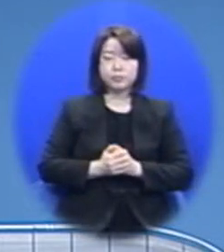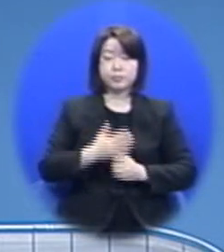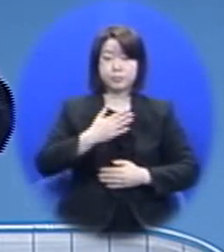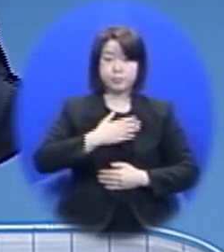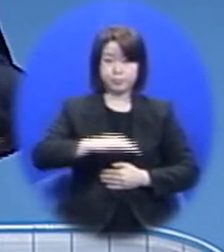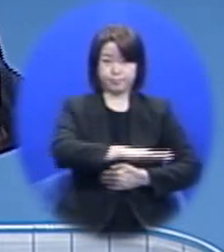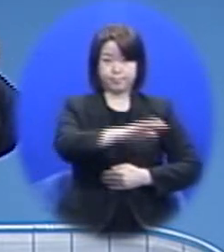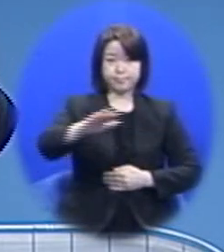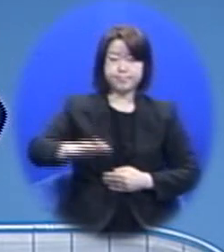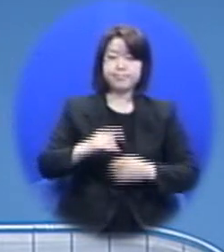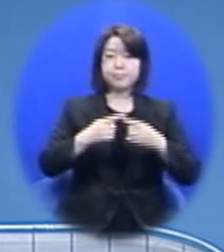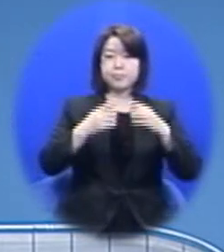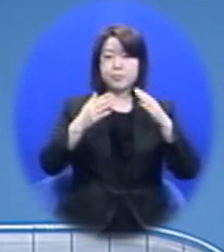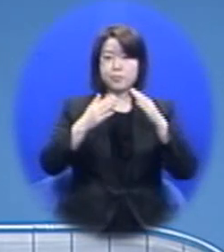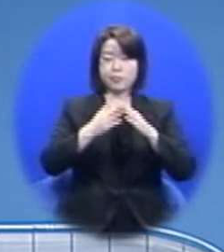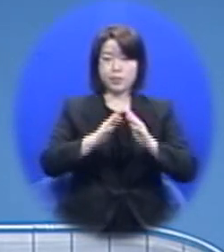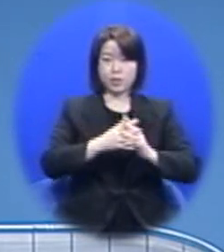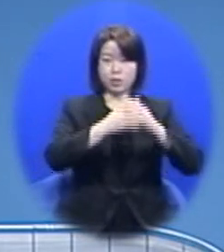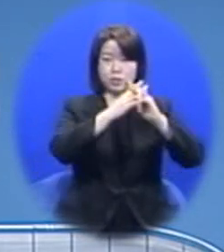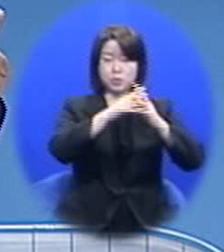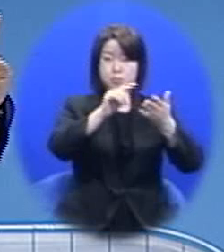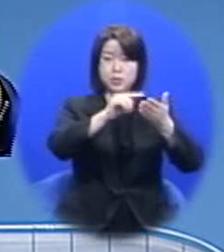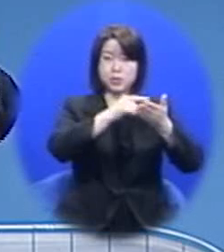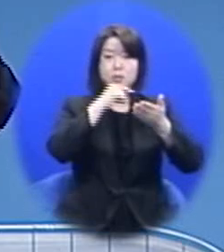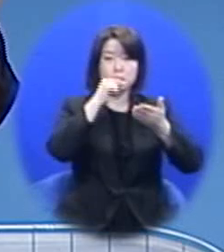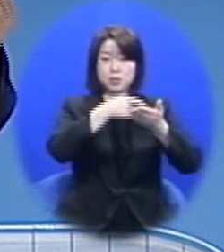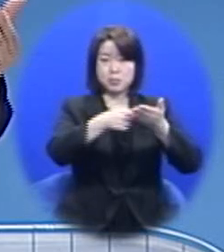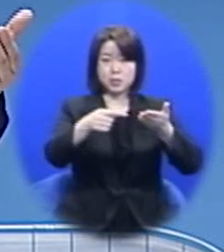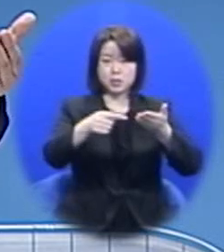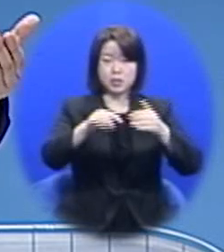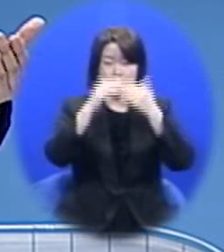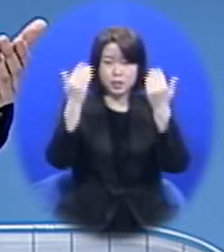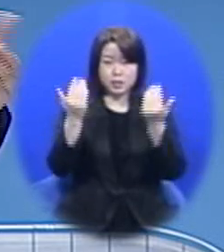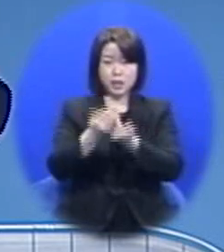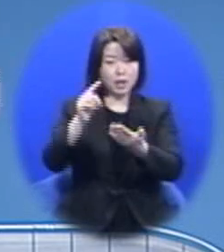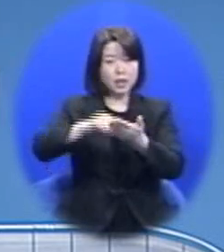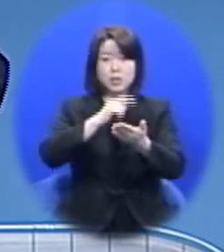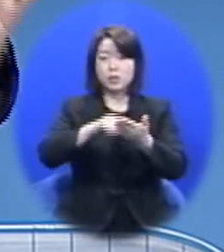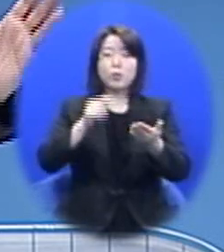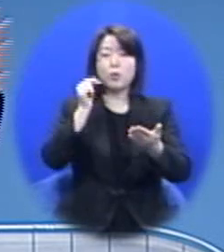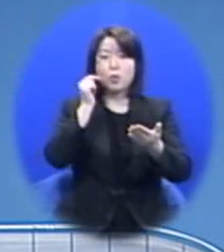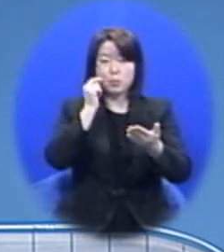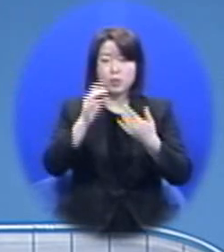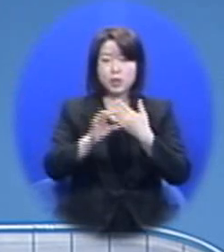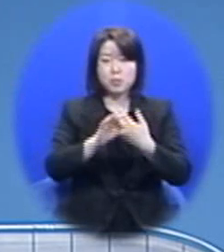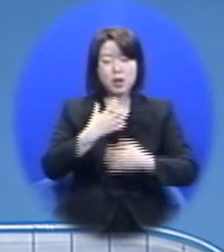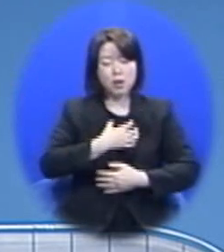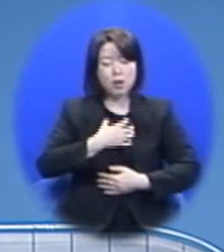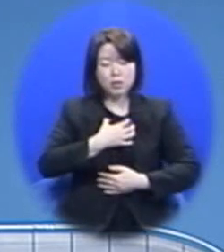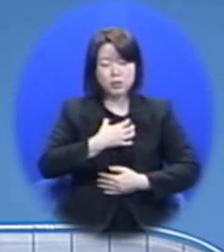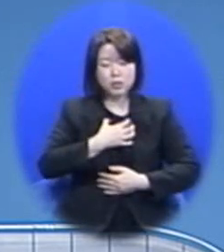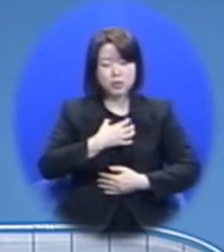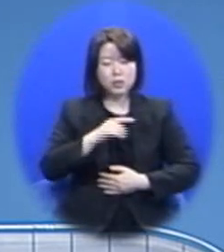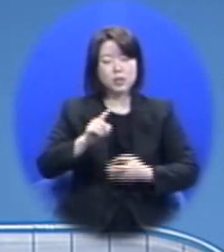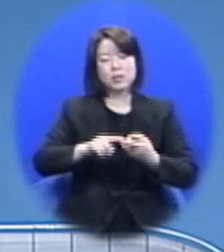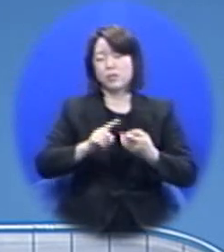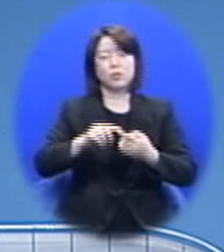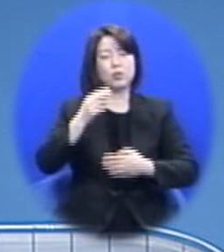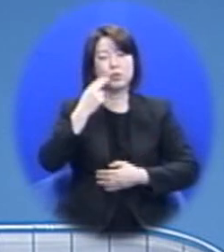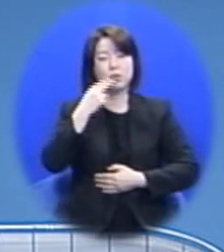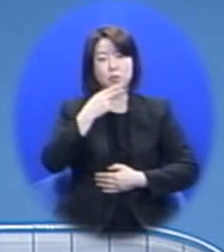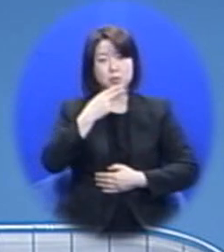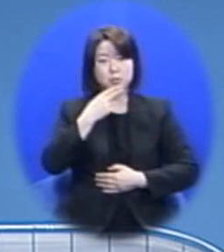저는 우리 교회 건축비 부채가 이게 다 갚게 되지 못하면 어떡하나, 이런 걱정 전혀 없습니다.